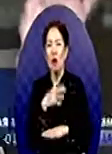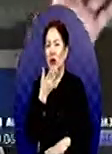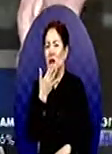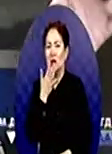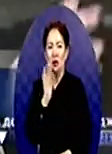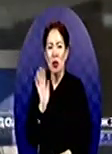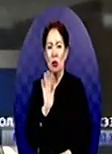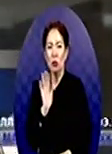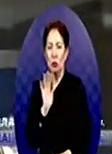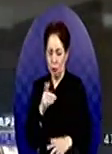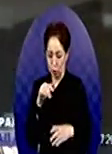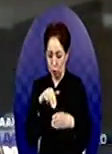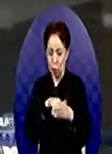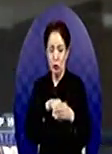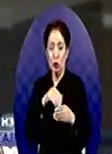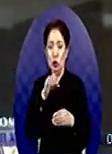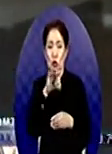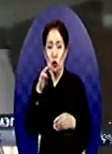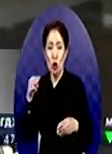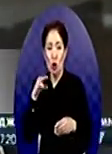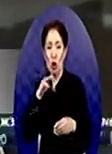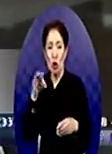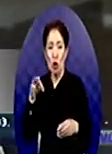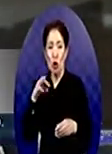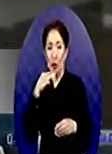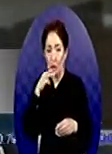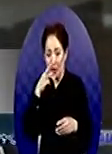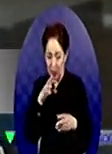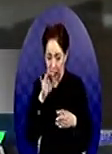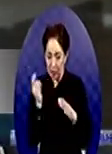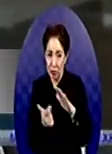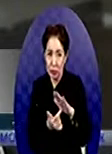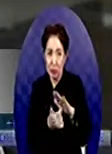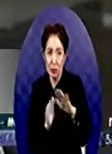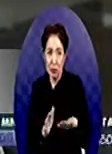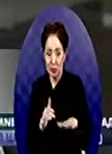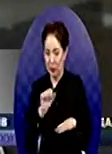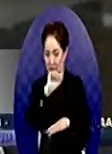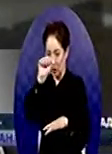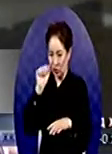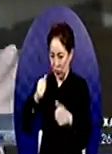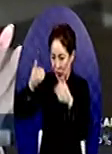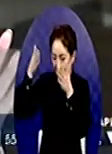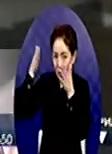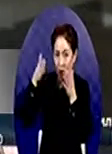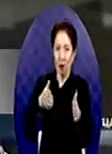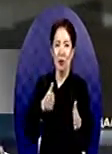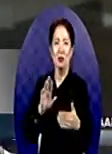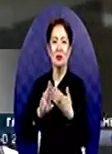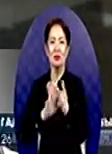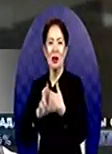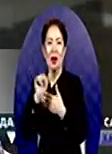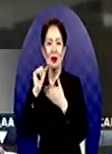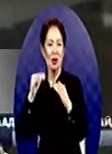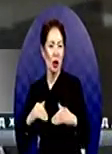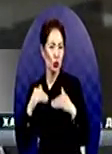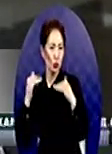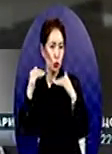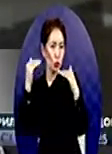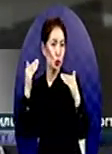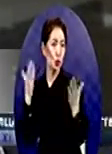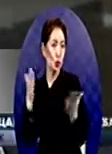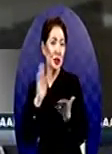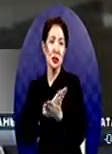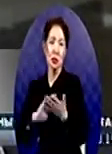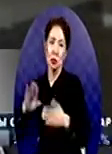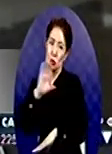яг тоо мэдээллийн систем дээрээ суурилж одоо энэ асуудлаа анхаарч цаашдаа ер нь яаж хөгжих ёстой юм бэ? Шинээр